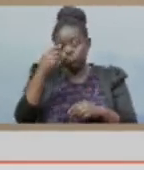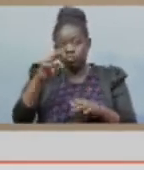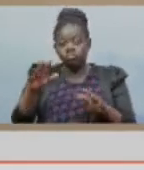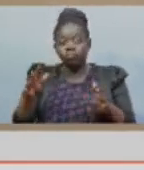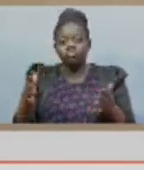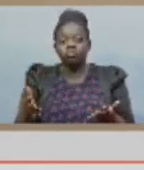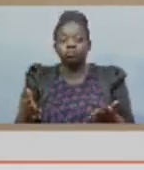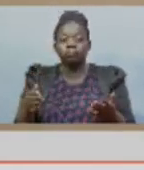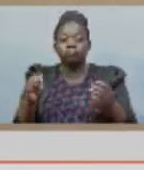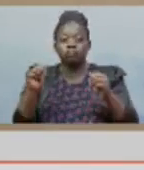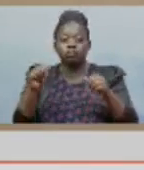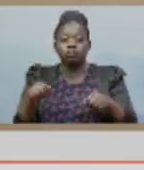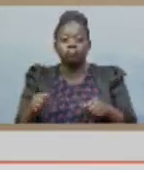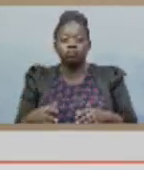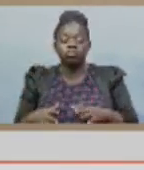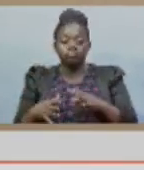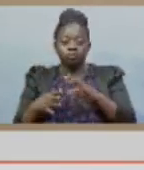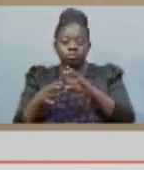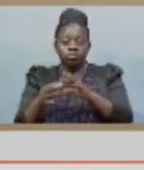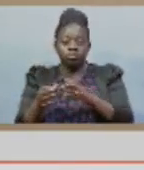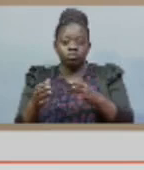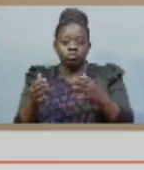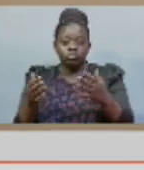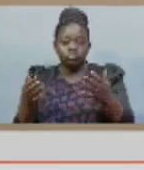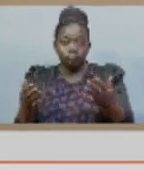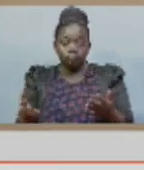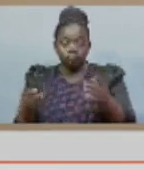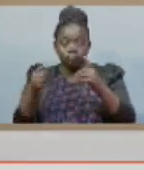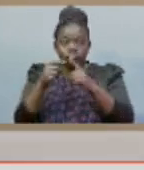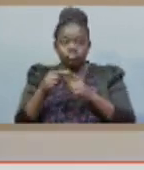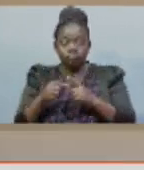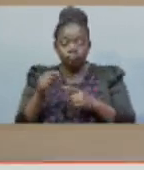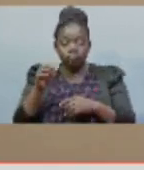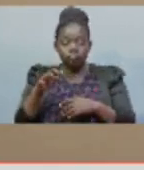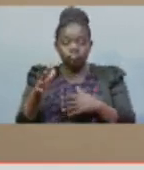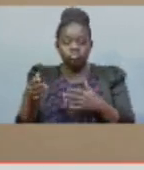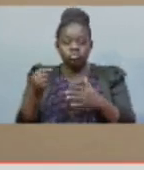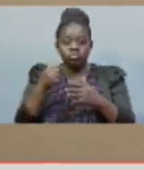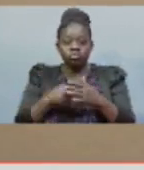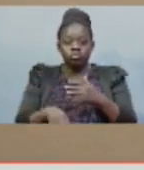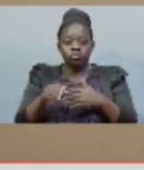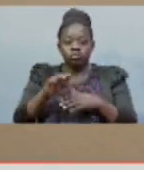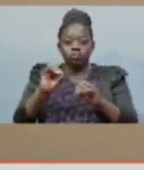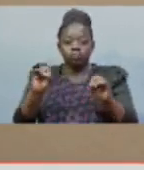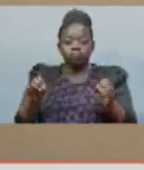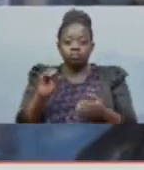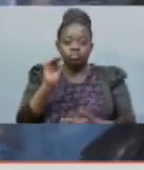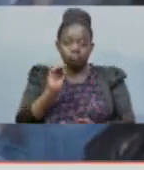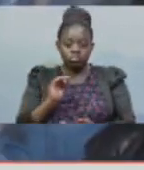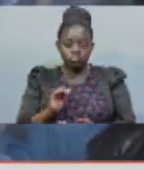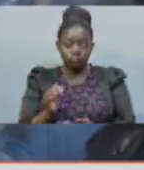ki gye tuyinza okubeera nga tukwataganyamu okubeera nga emiwendo gino oba emisolo gino tugezaako